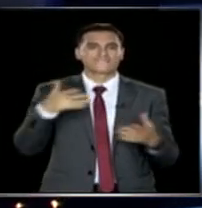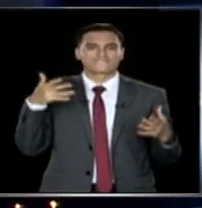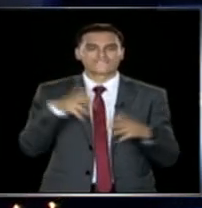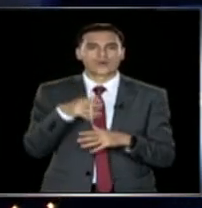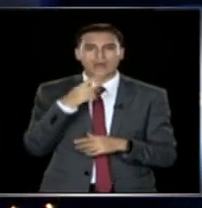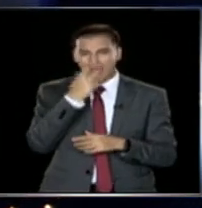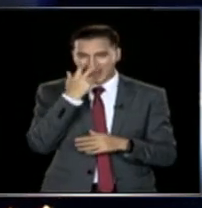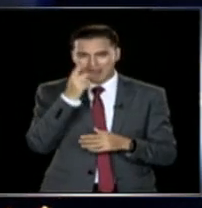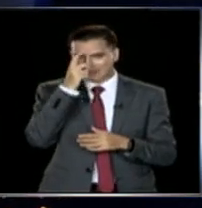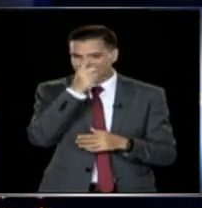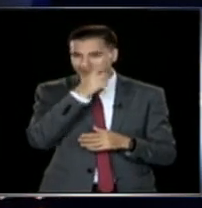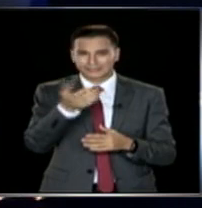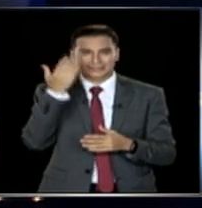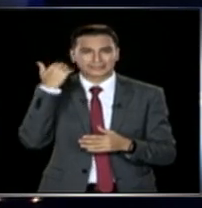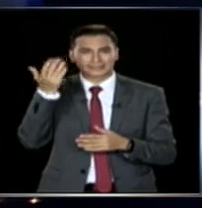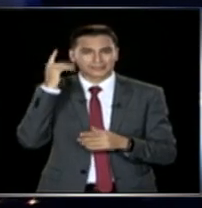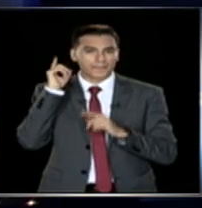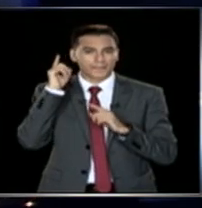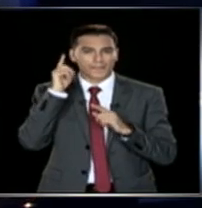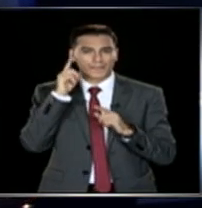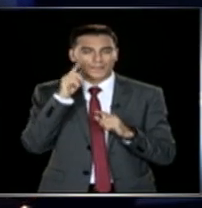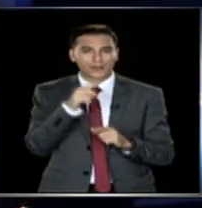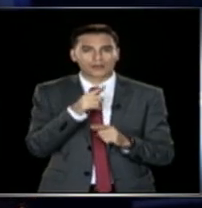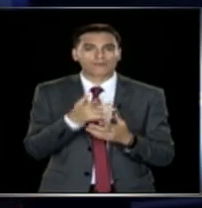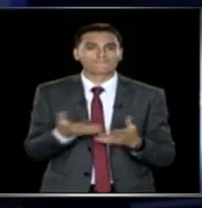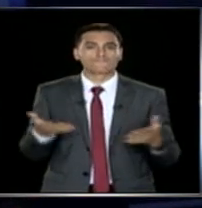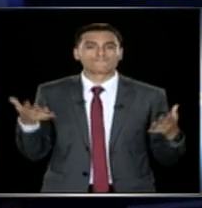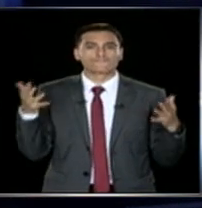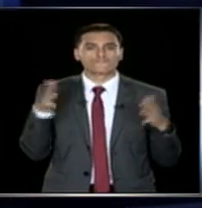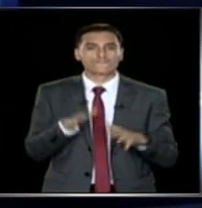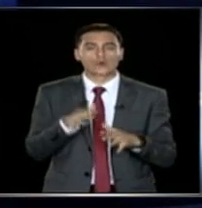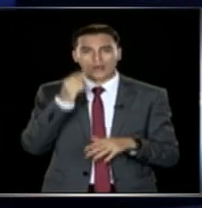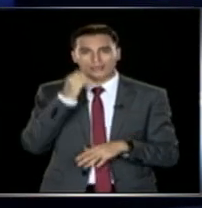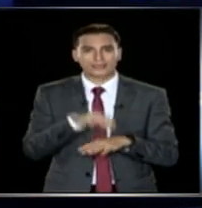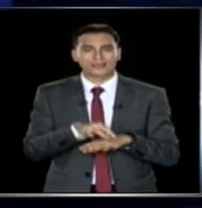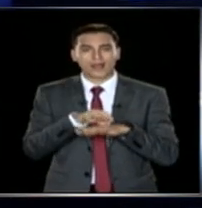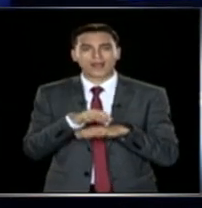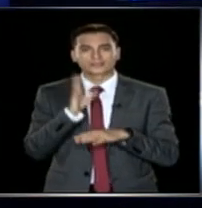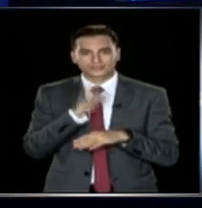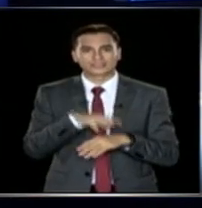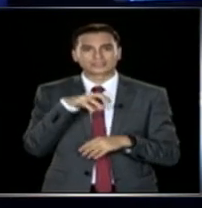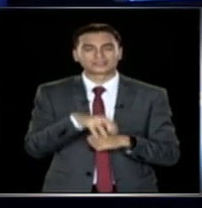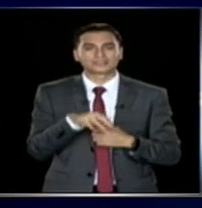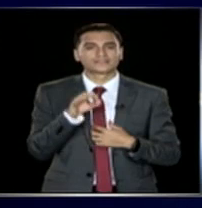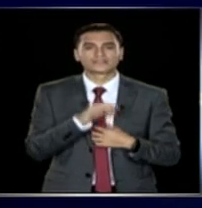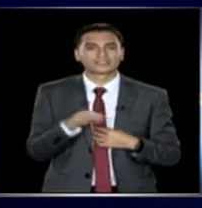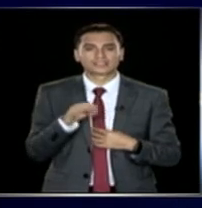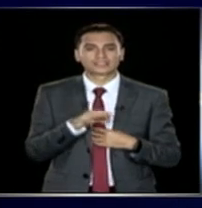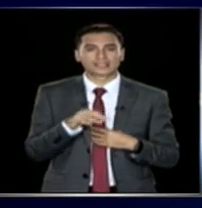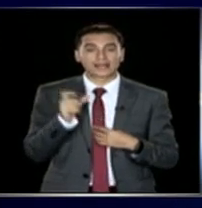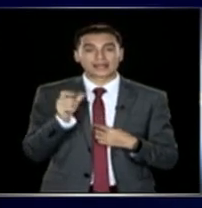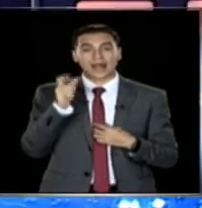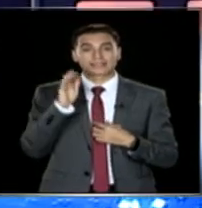من أقدم المدن المأهولة بالسكان في الدولة دي. نانسي